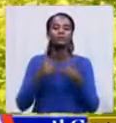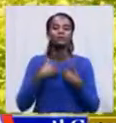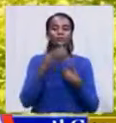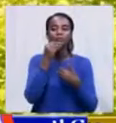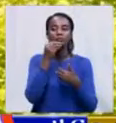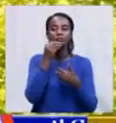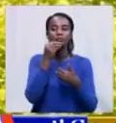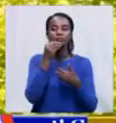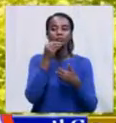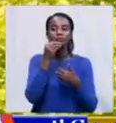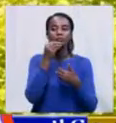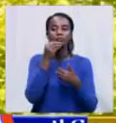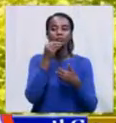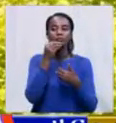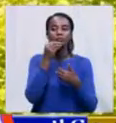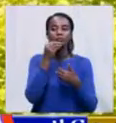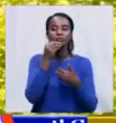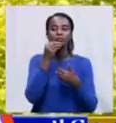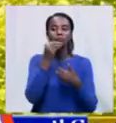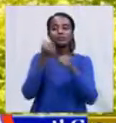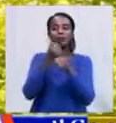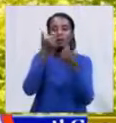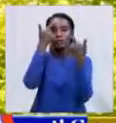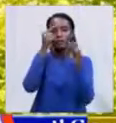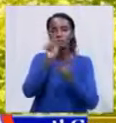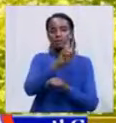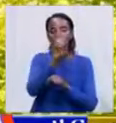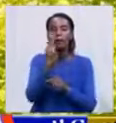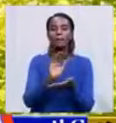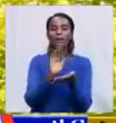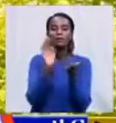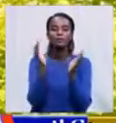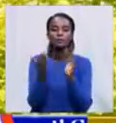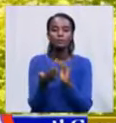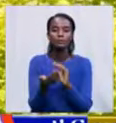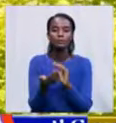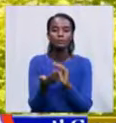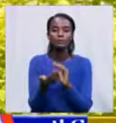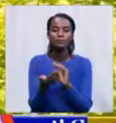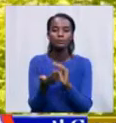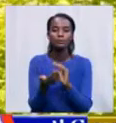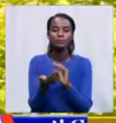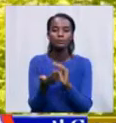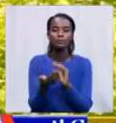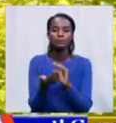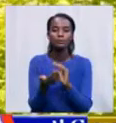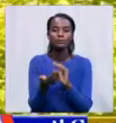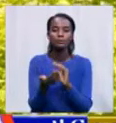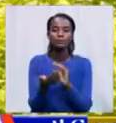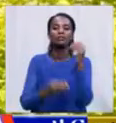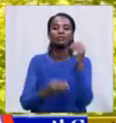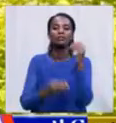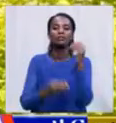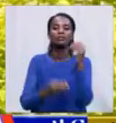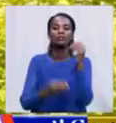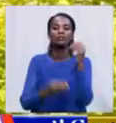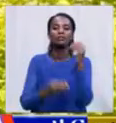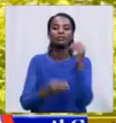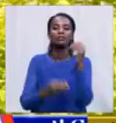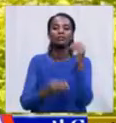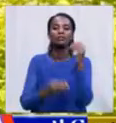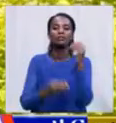ተጠናቆ ወጣቱም የስራ እድል ተጠቃሚ እንዲሆን ህብረተሰቡም ከድህነት አረንቋ ለማስወጣት ይህ ፕሮጀክት